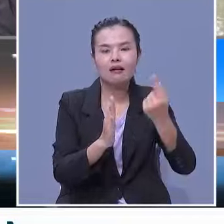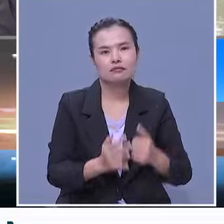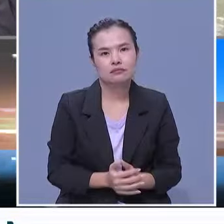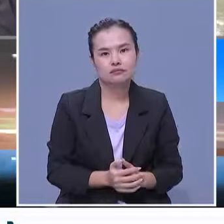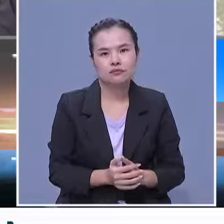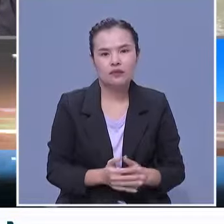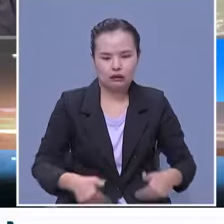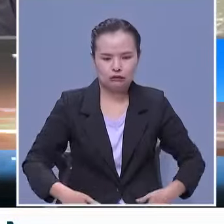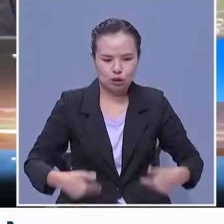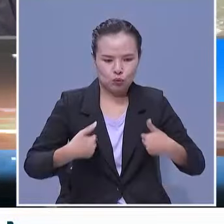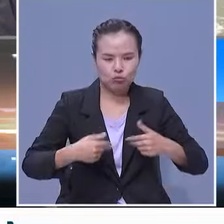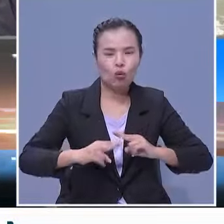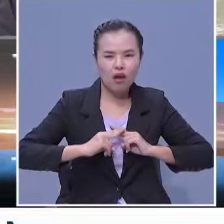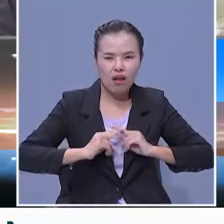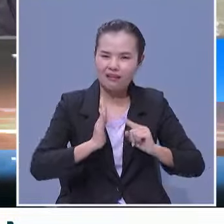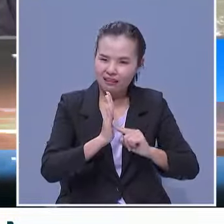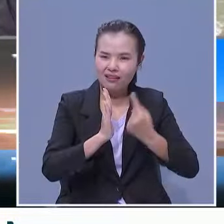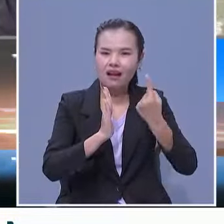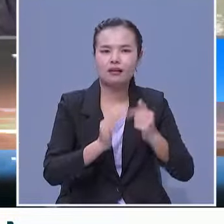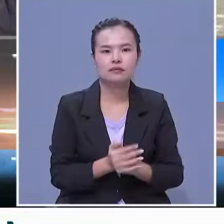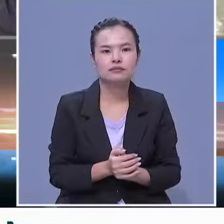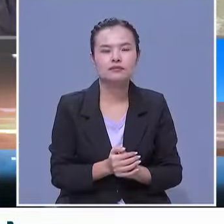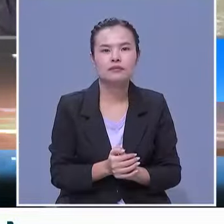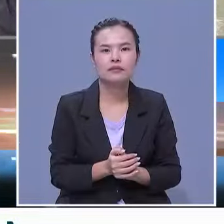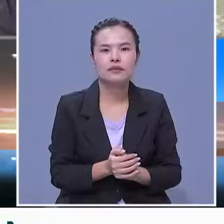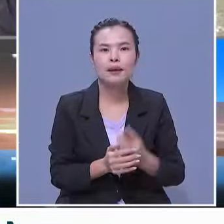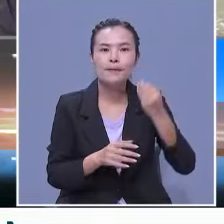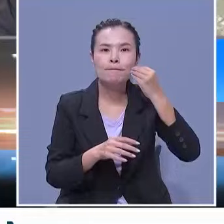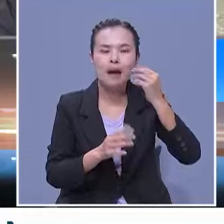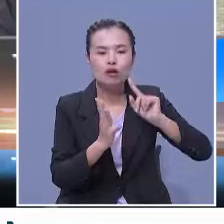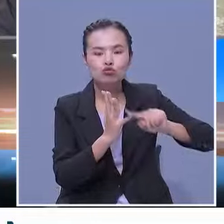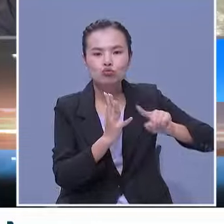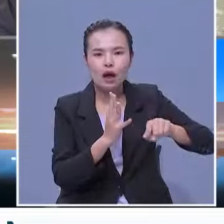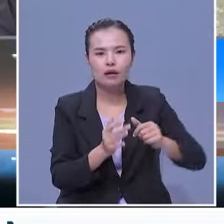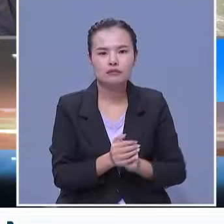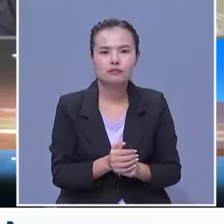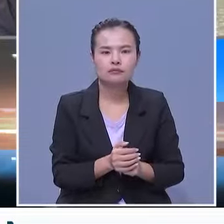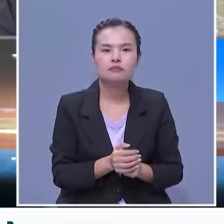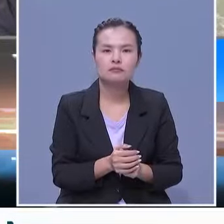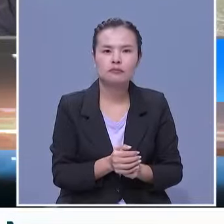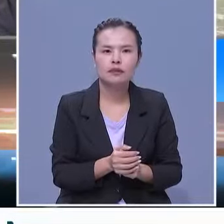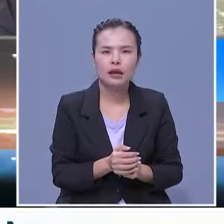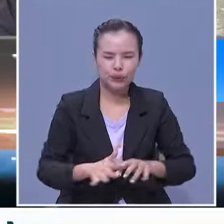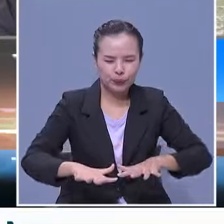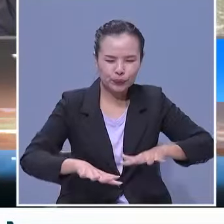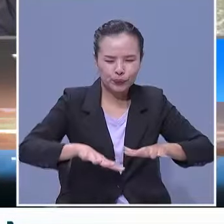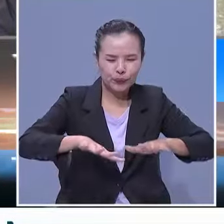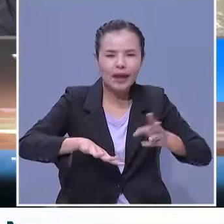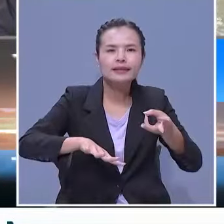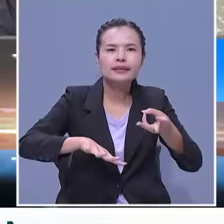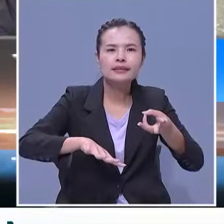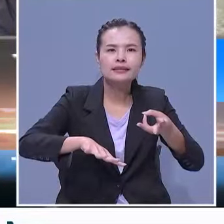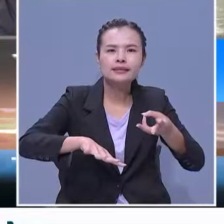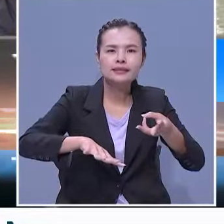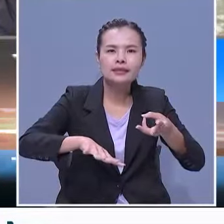แรกในรอบชีวิตของเขาเลยนะคะแล้วก็ส่วนบ้านที่อยู่ท้ายซอยเนี่ยจะค่อนข้างตื้นนิดนึงคุณผู้ชมน้ำที่เข้าไปในบ้านเนี่ยก็คือ